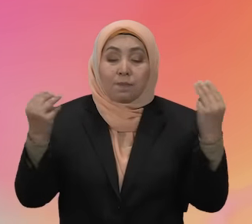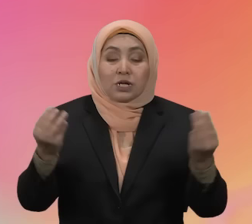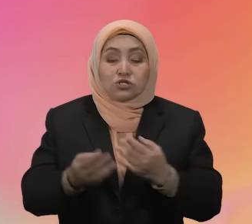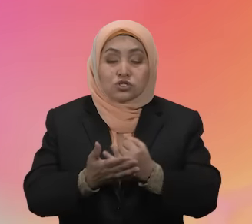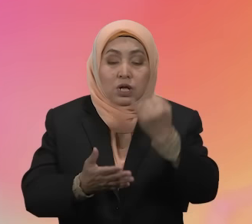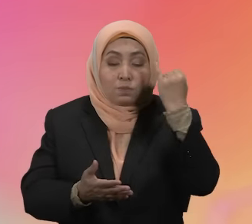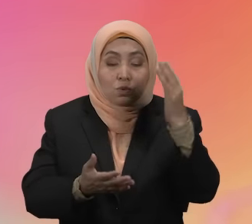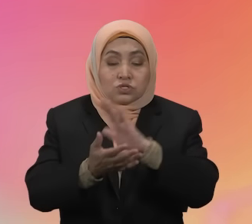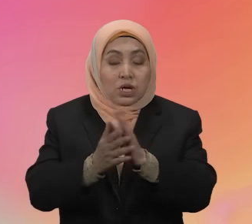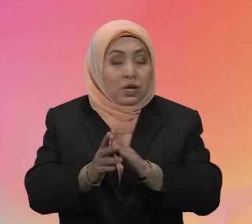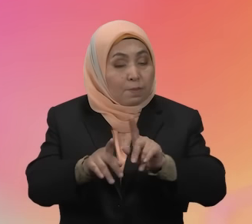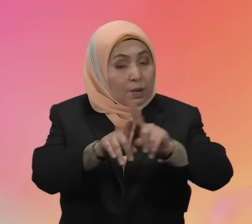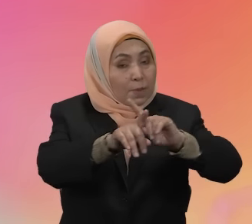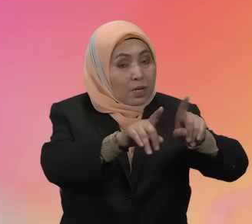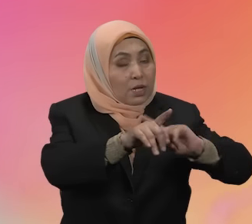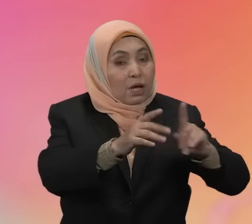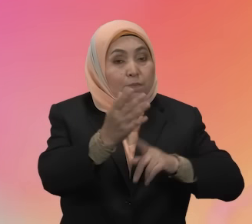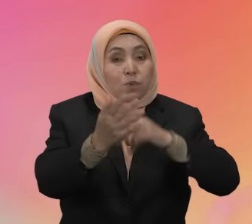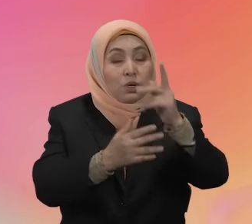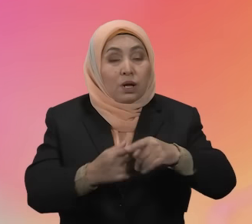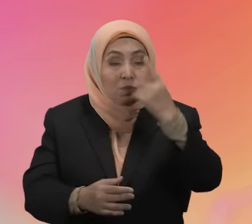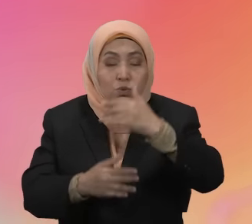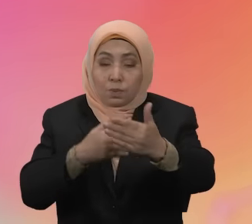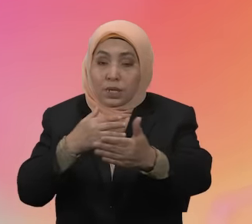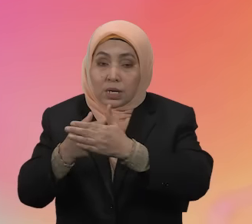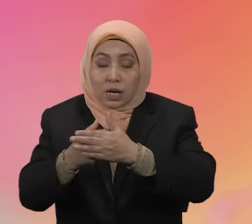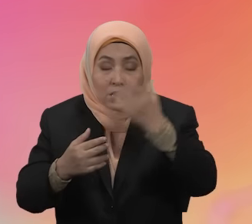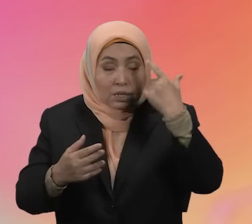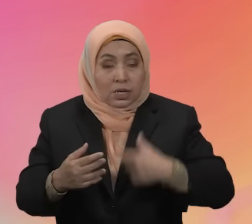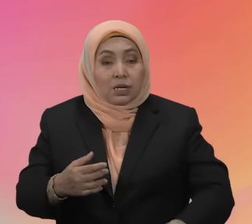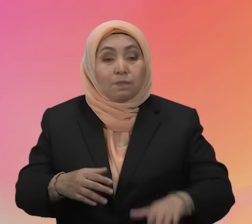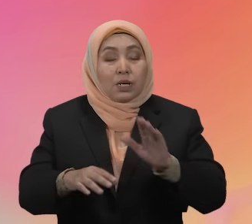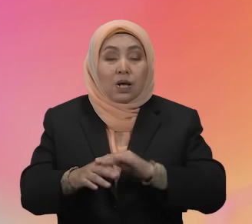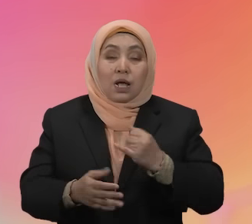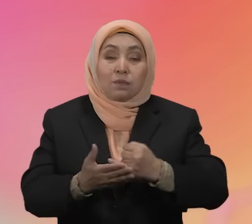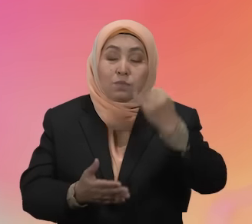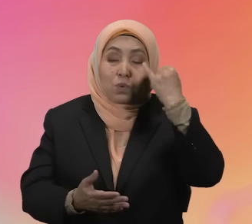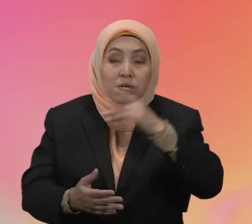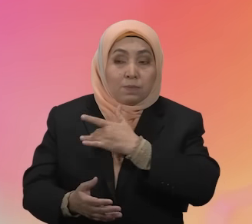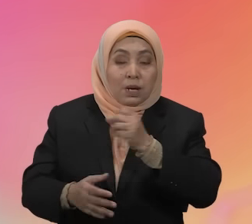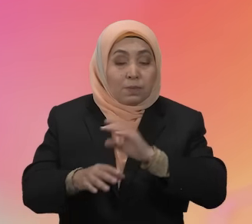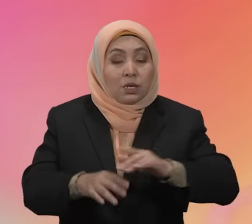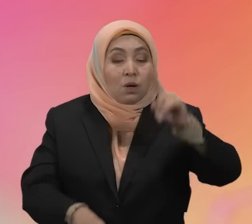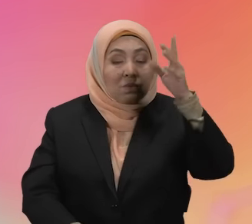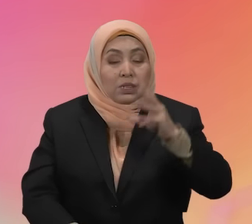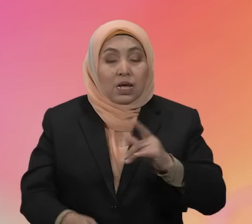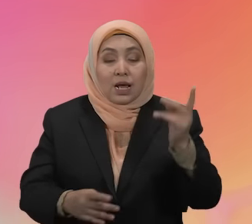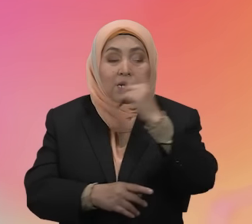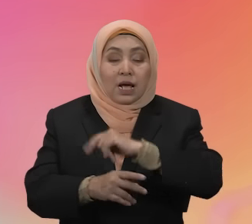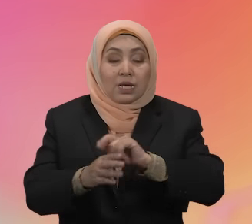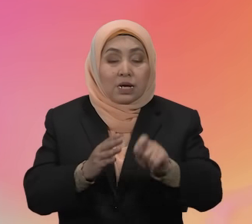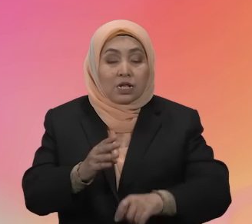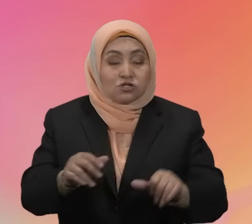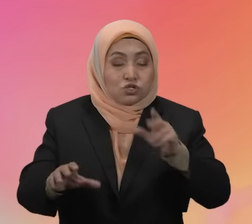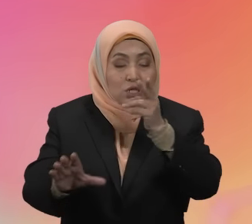maka berbagaikan program untuk mendekatkan diri kepada ilmu, iman kepada Allah dan hari akhirat. Yang ketiga,